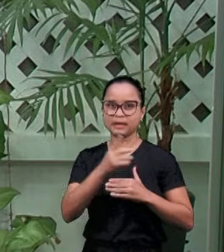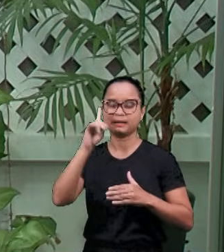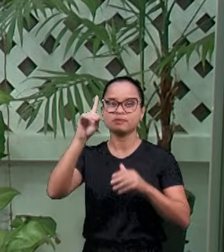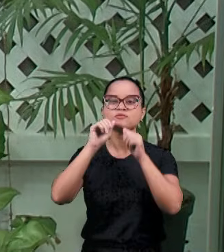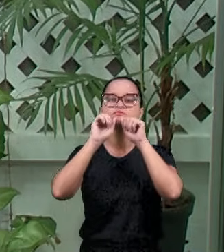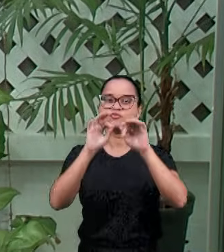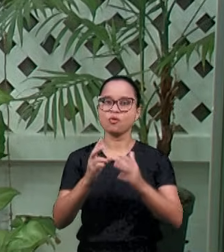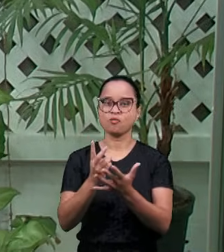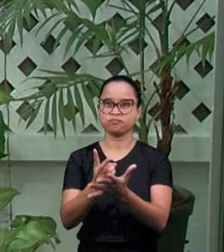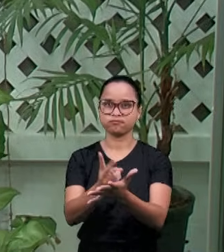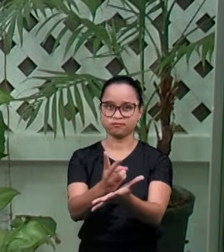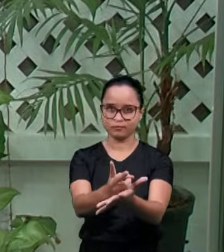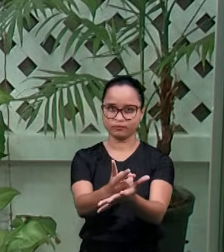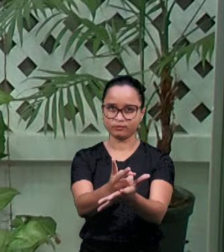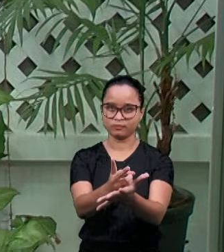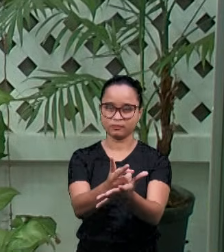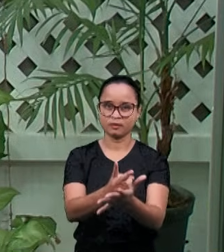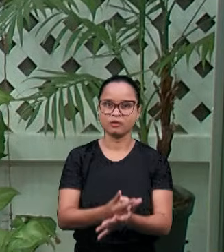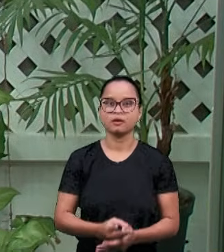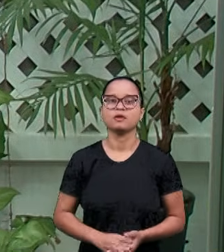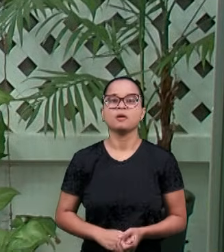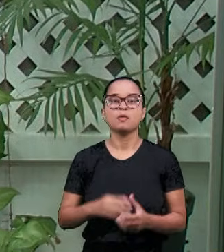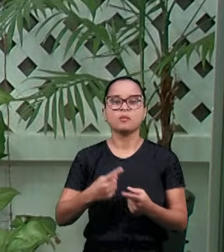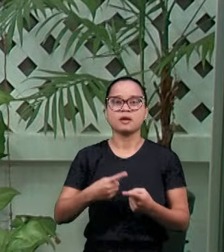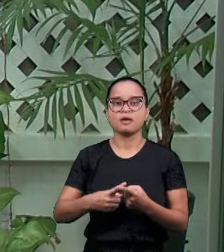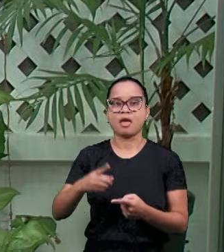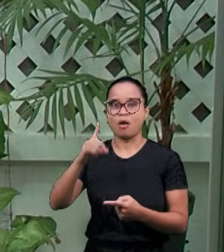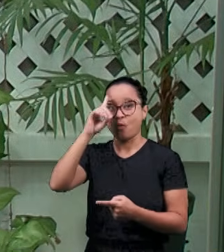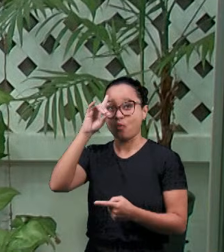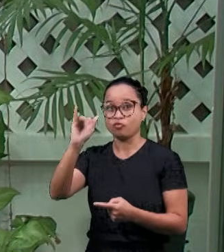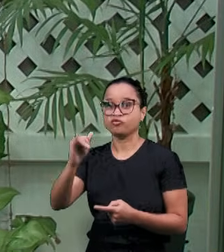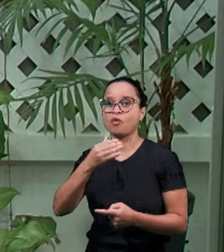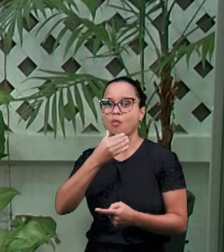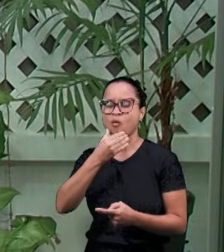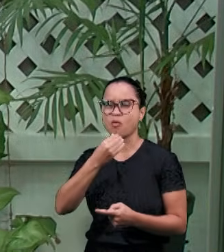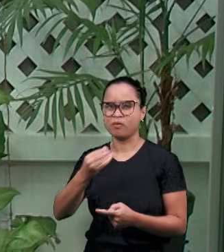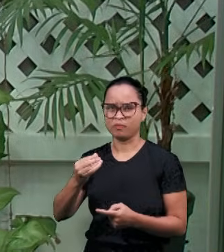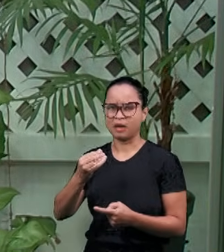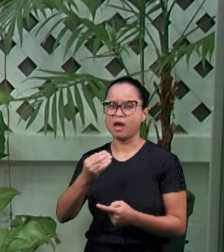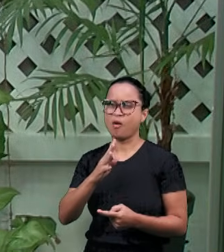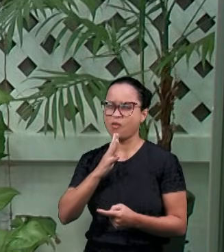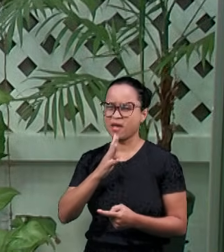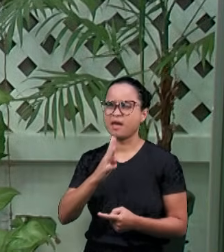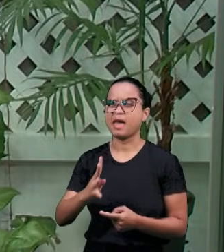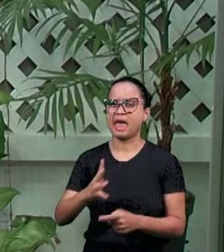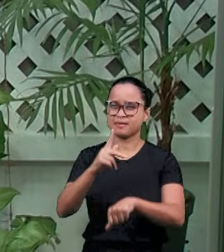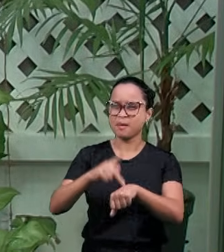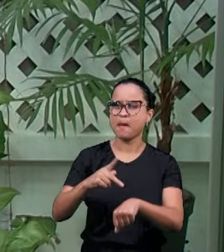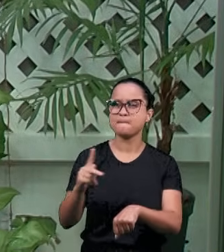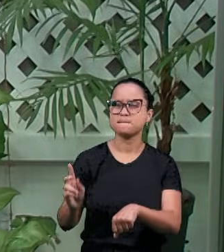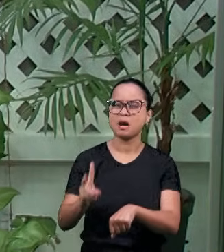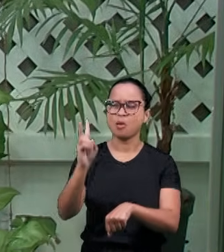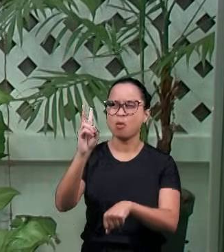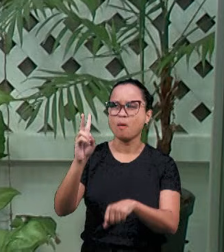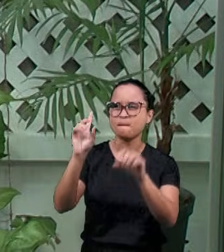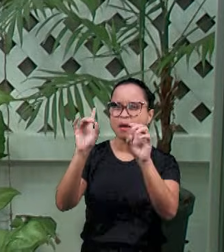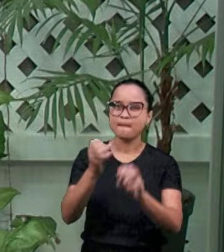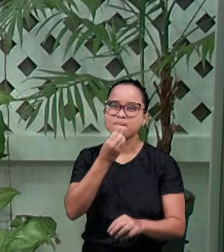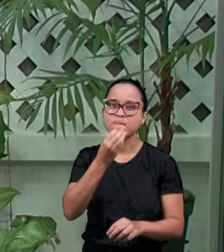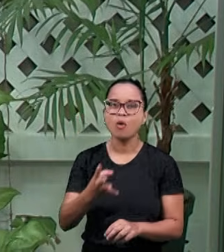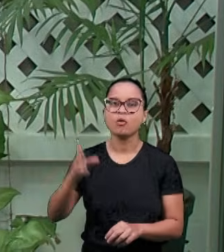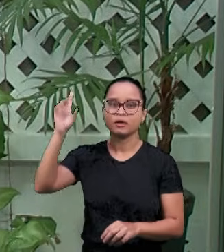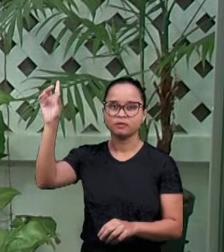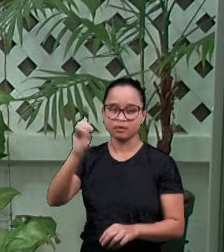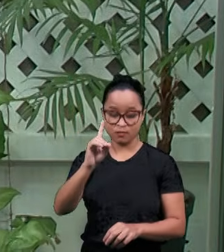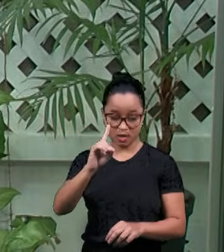Un jour, l'homme qui connaît les bonnes perles, il viendra dans la profondeur de votre cœur, il va descendre, il va